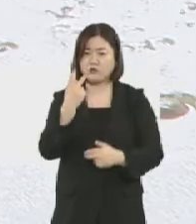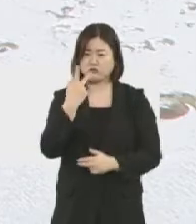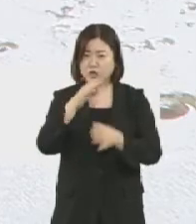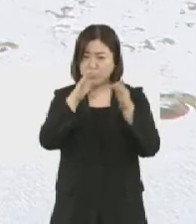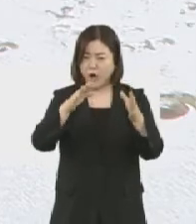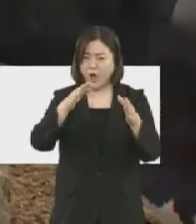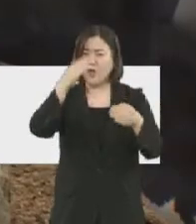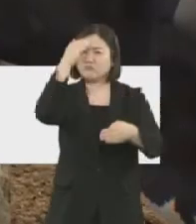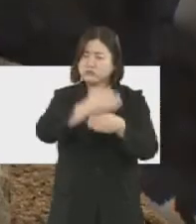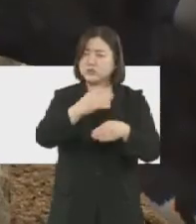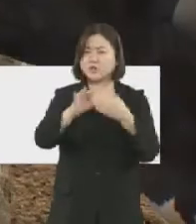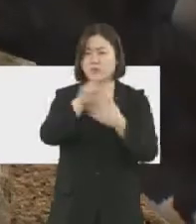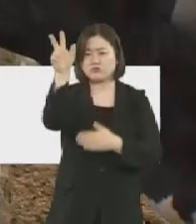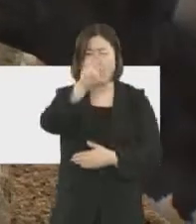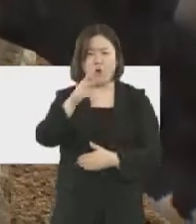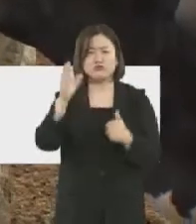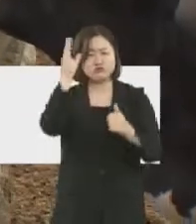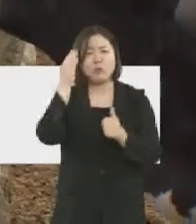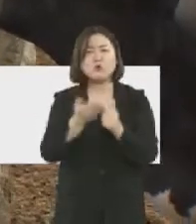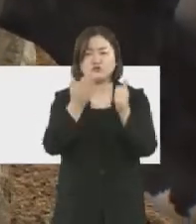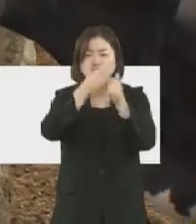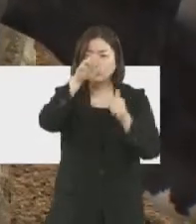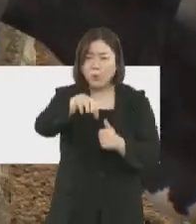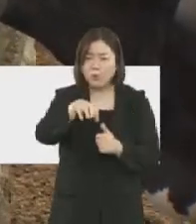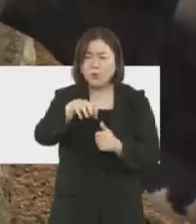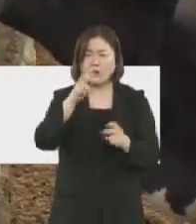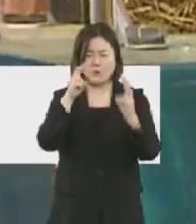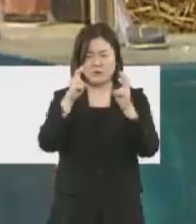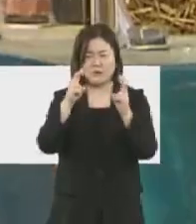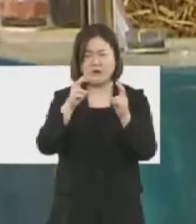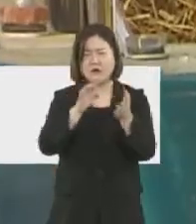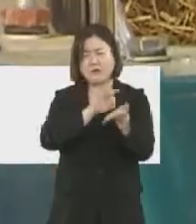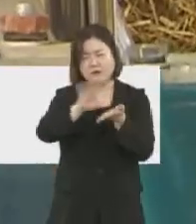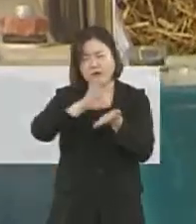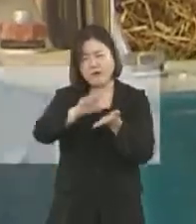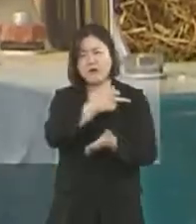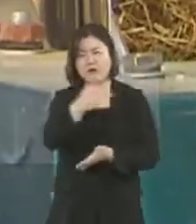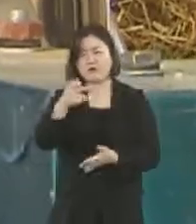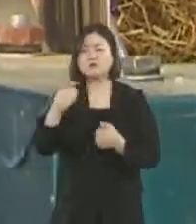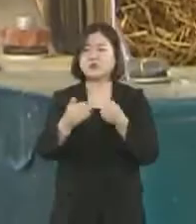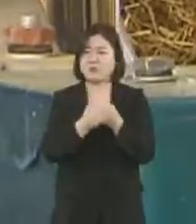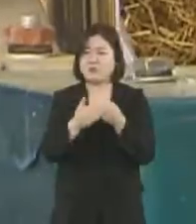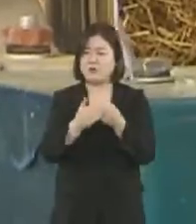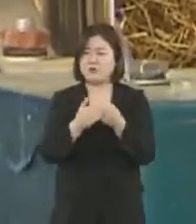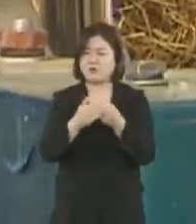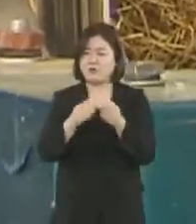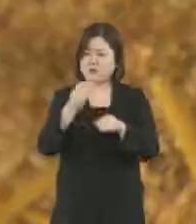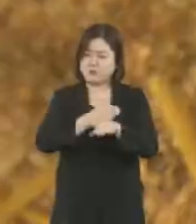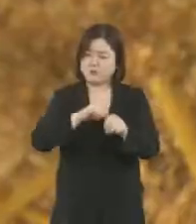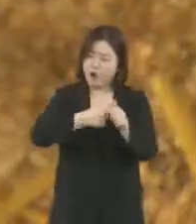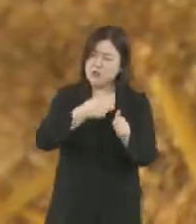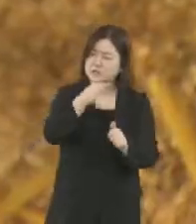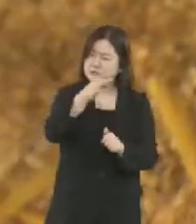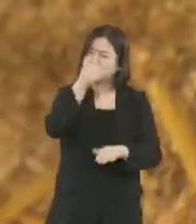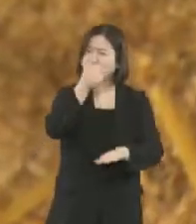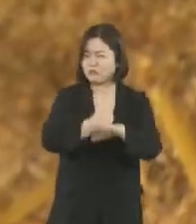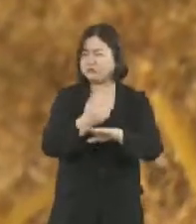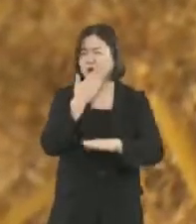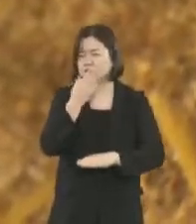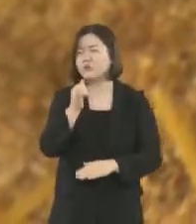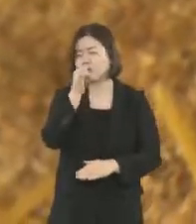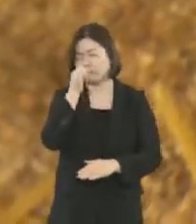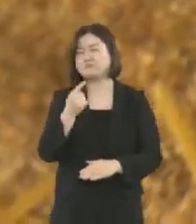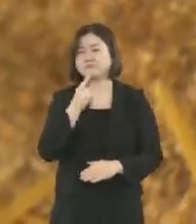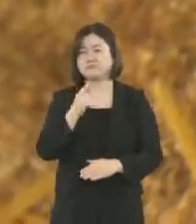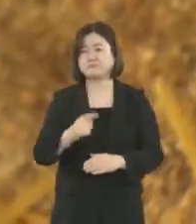달간 문을 닫을 경우 전국 낙농가 와 대리점 들의 막대한 피해가 예상되는 만큼 과징금 처분이 나올 가능성도